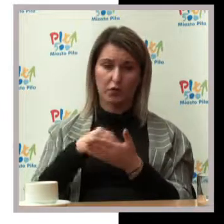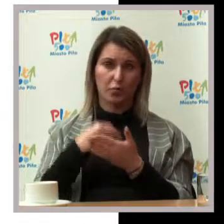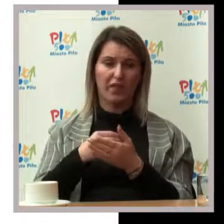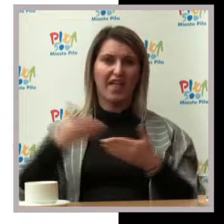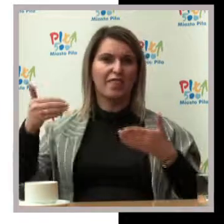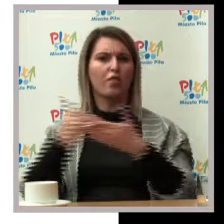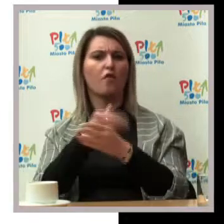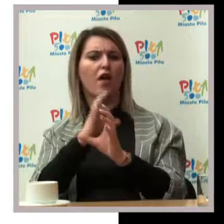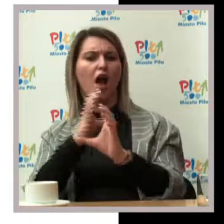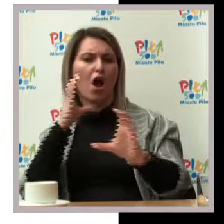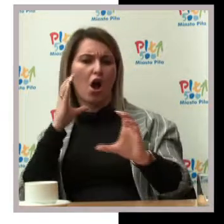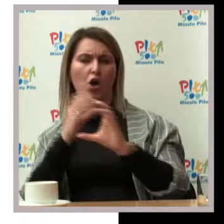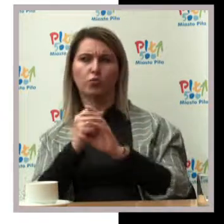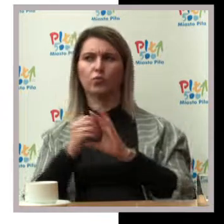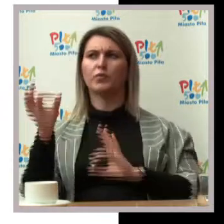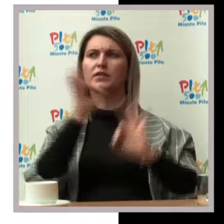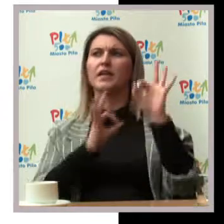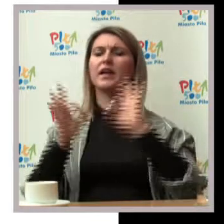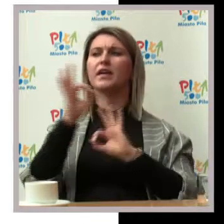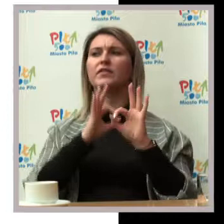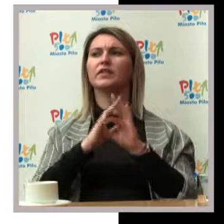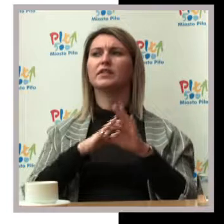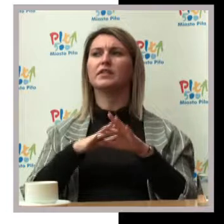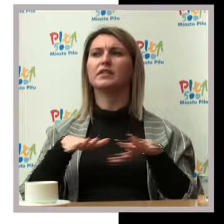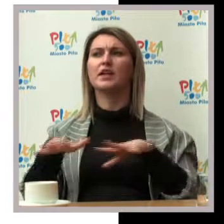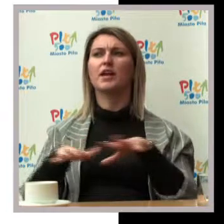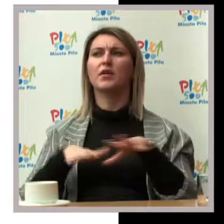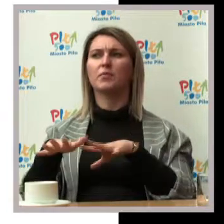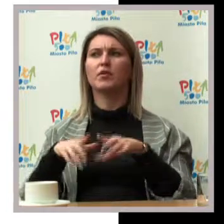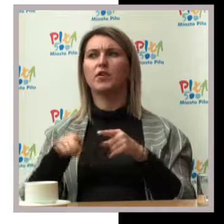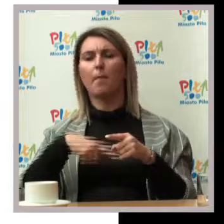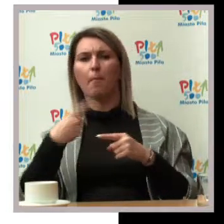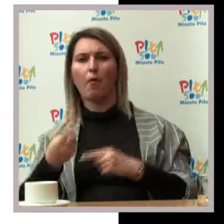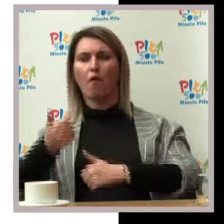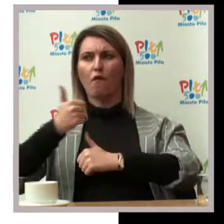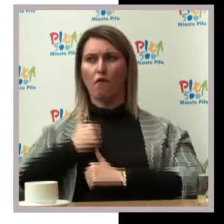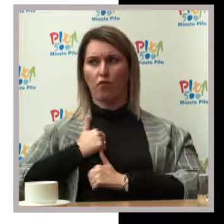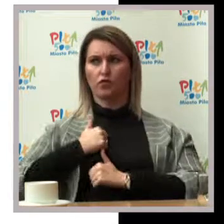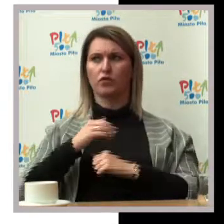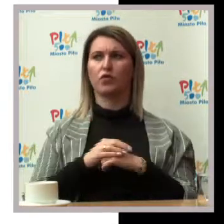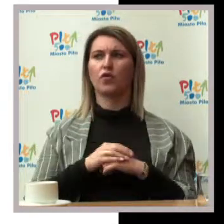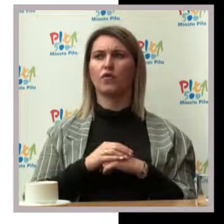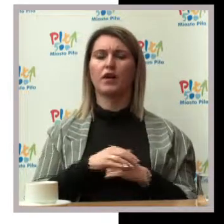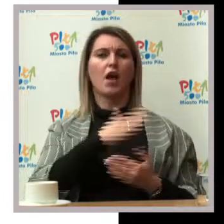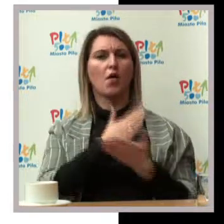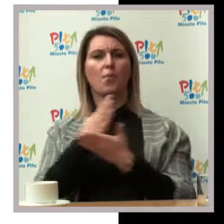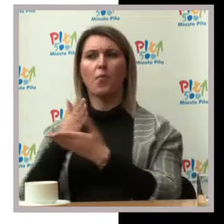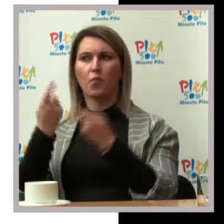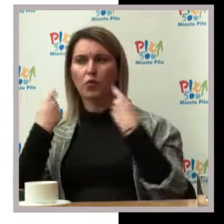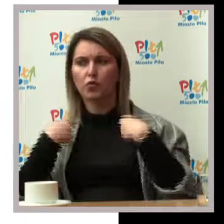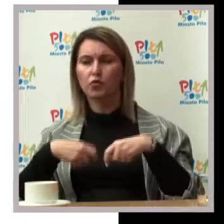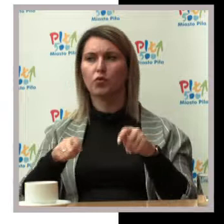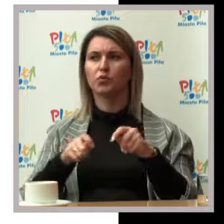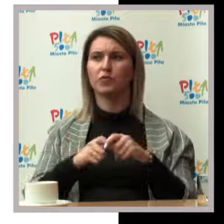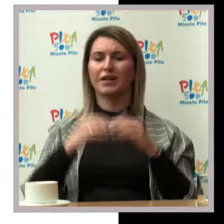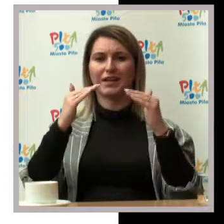realizowane. Rewitalizacja obszarów poprzemysłowych i powojskowych na terenie miasta Piły, rozwój strefy przemysłowej Piła Południowo-Wschodnia. Tutaj